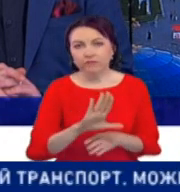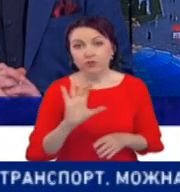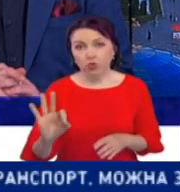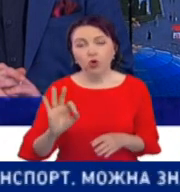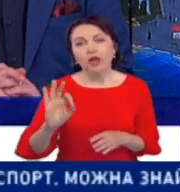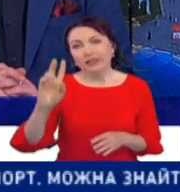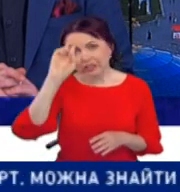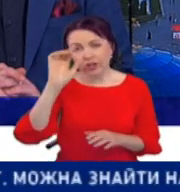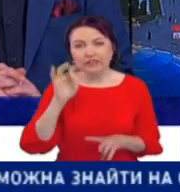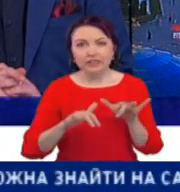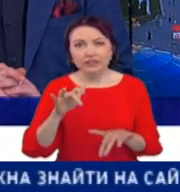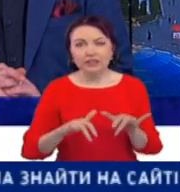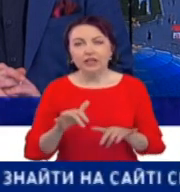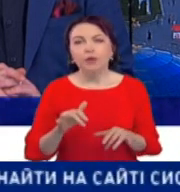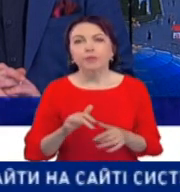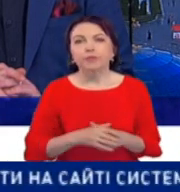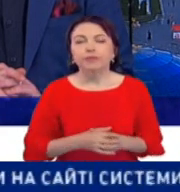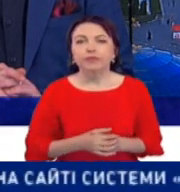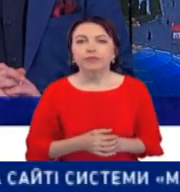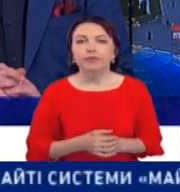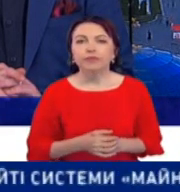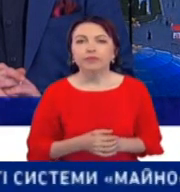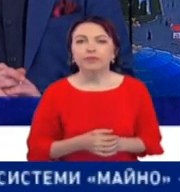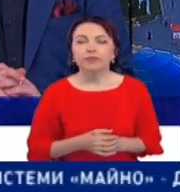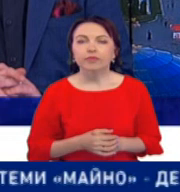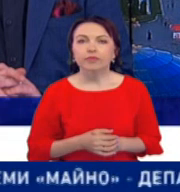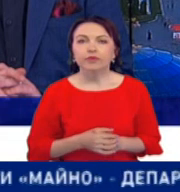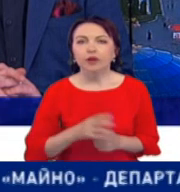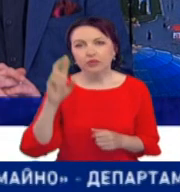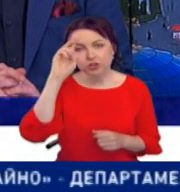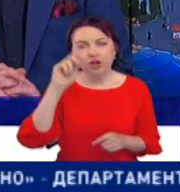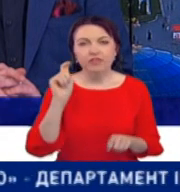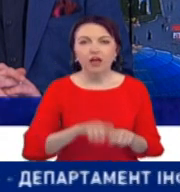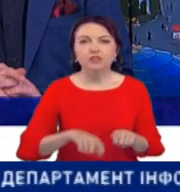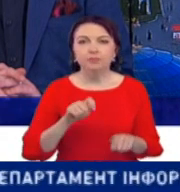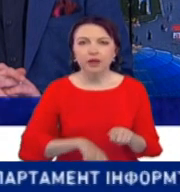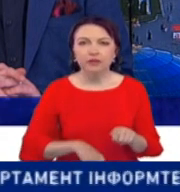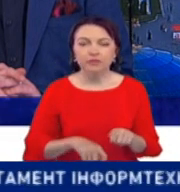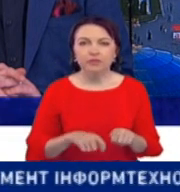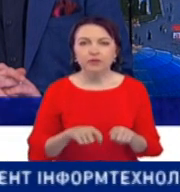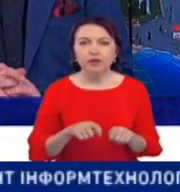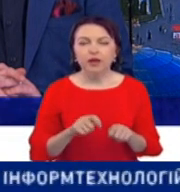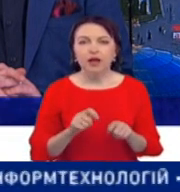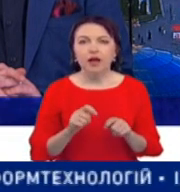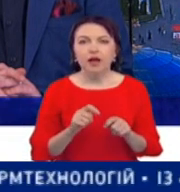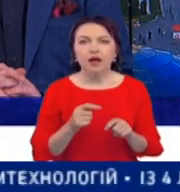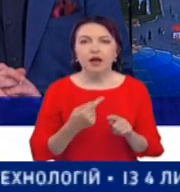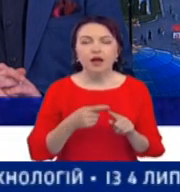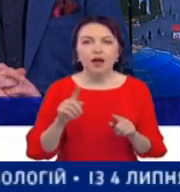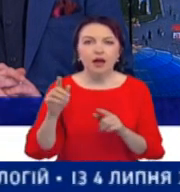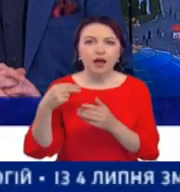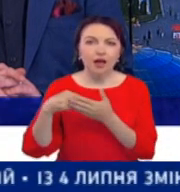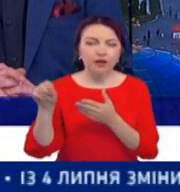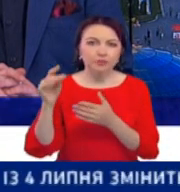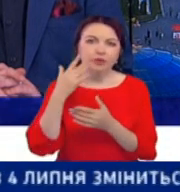державного секретаря Мінрегіонбуду Ігор Корховий, державний експерт експертної групи Мінтоту Денис